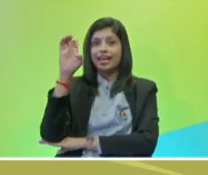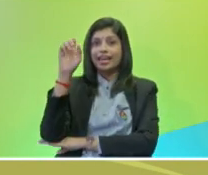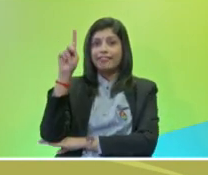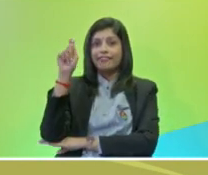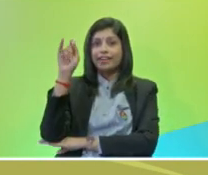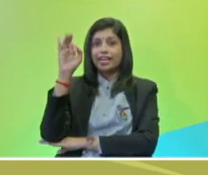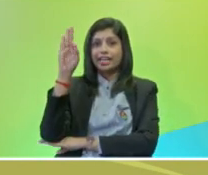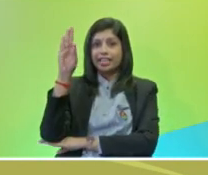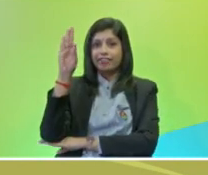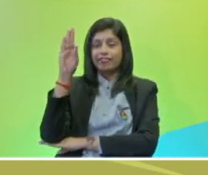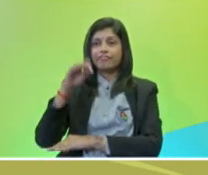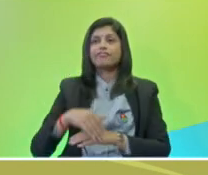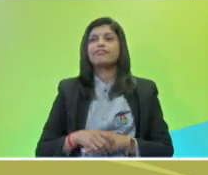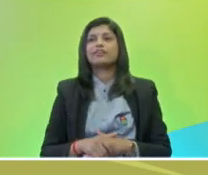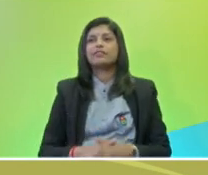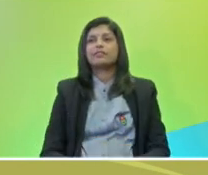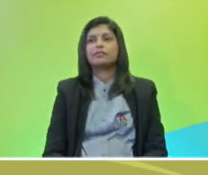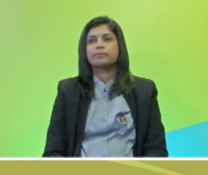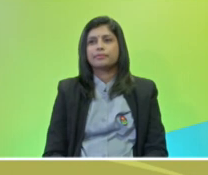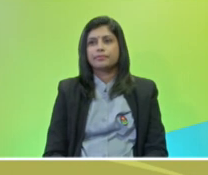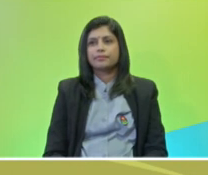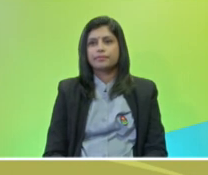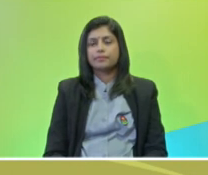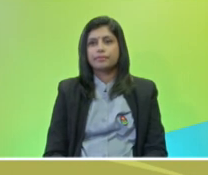yang untuk domain efektif